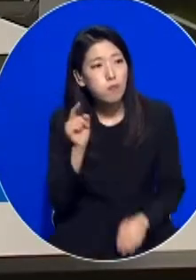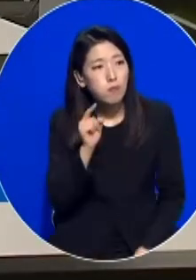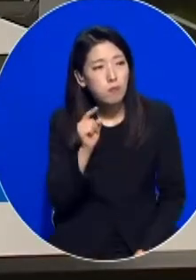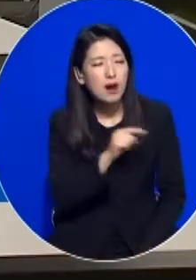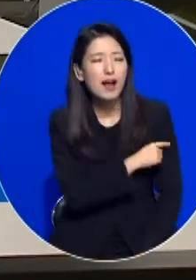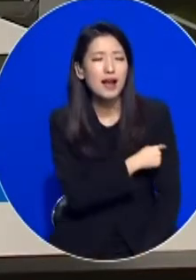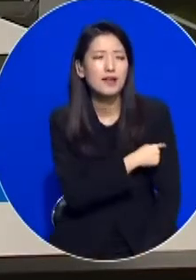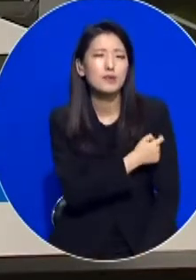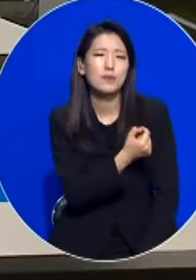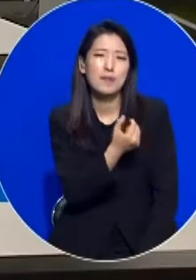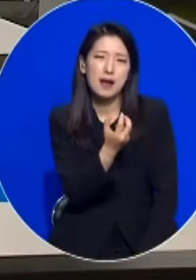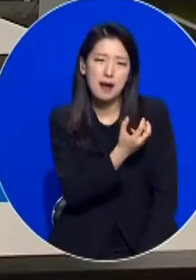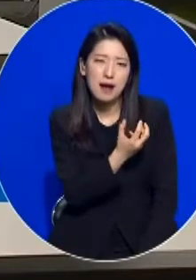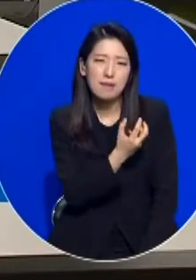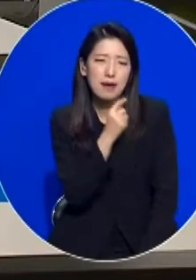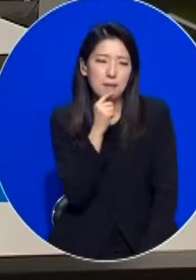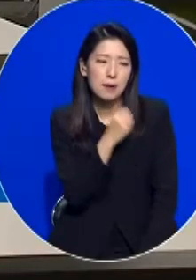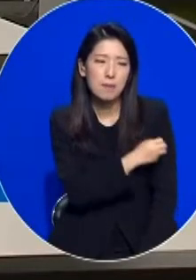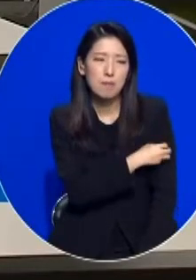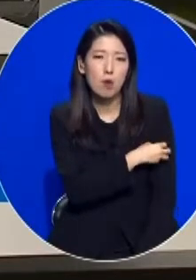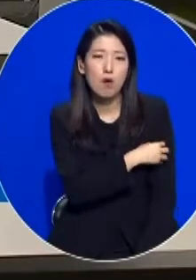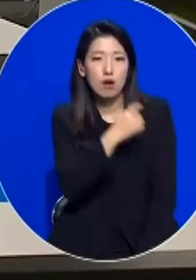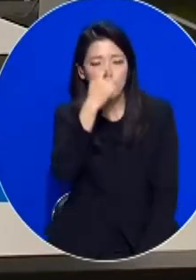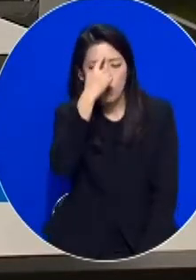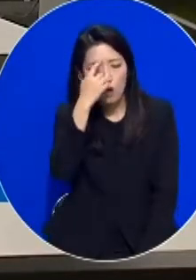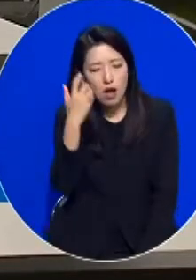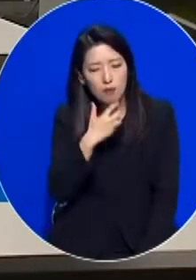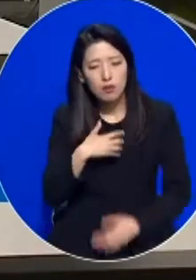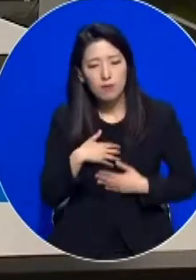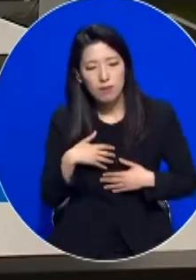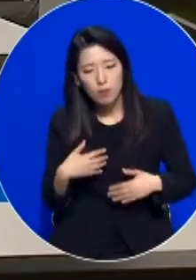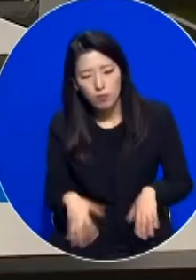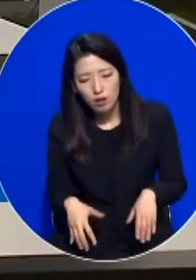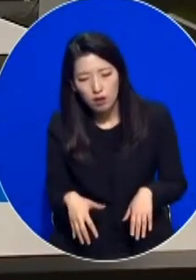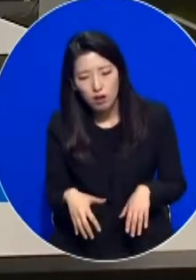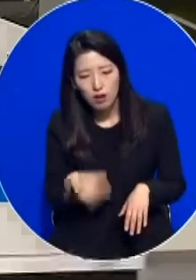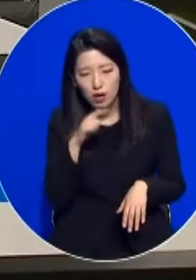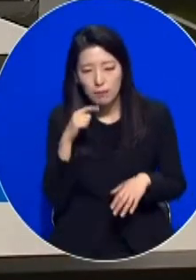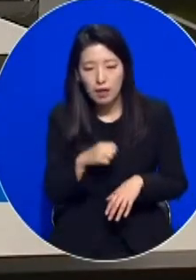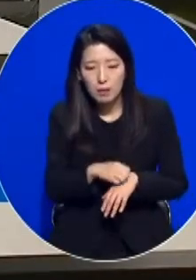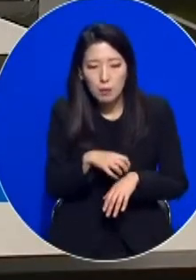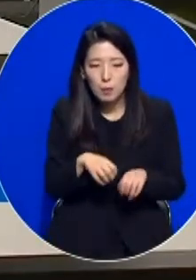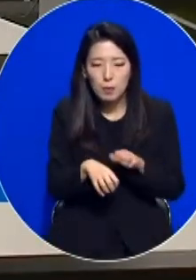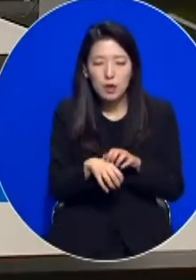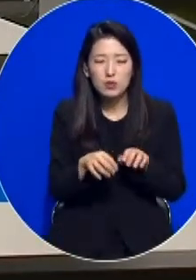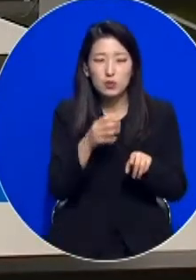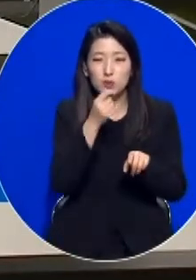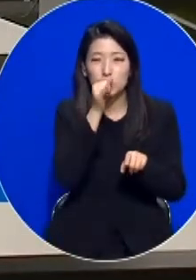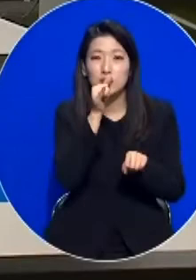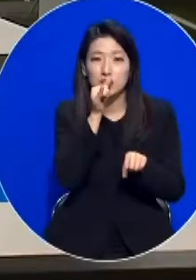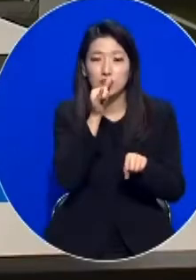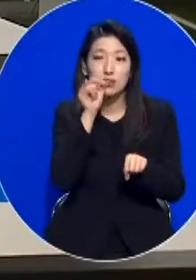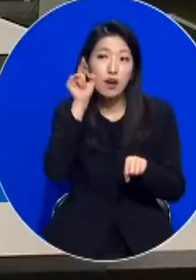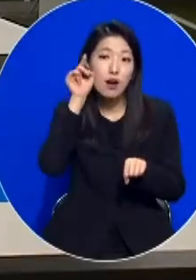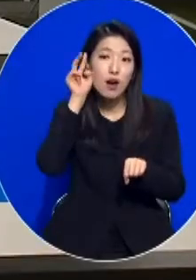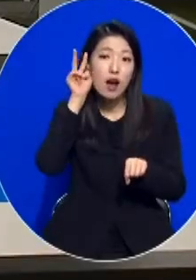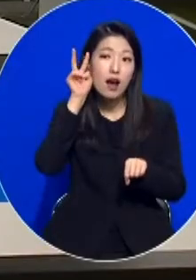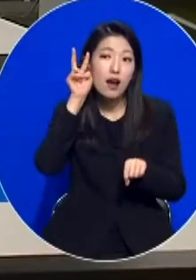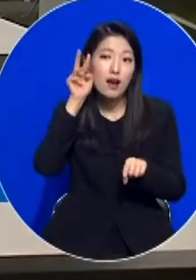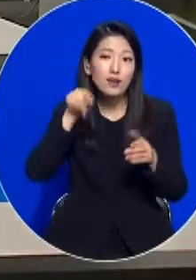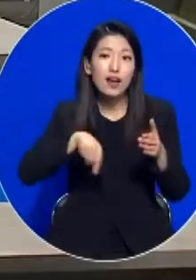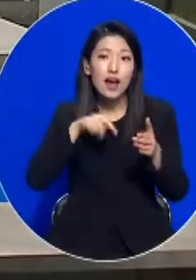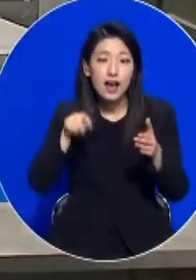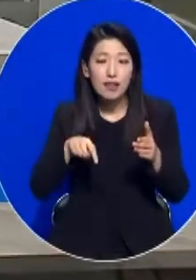부위에 통증 및 발적, 두통, 피로감이나 발진 등의 피부 증상이 있으며 대부분은 접종 후 하루 이틀